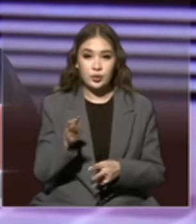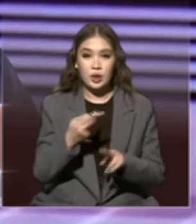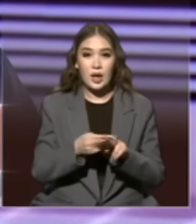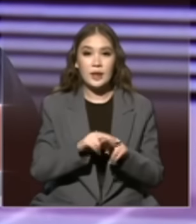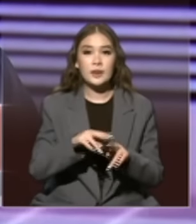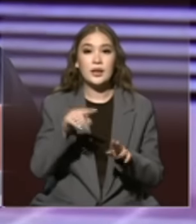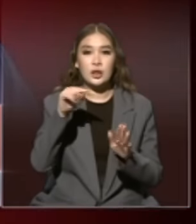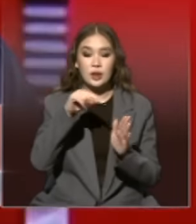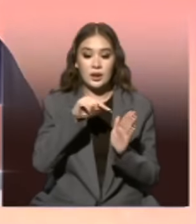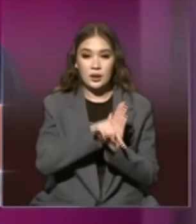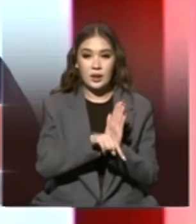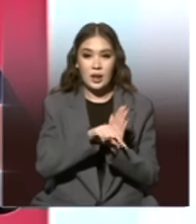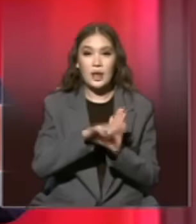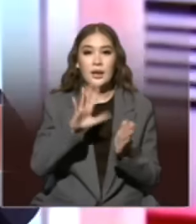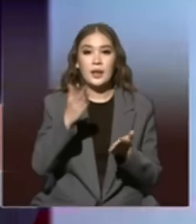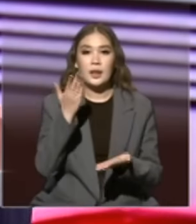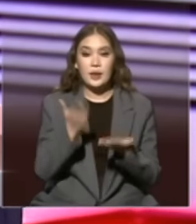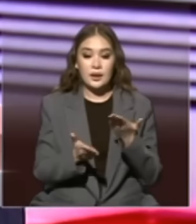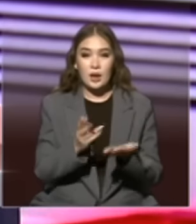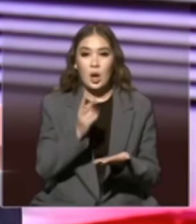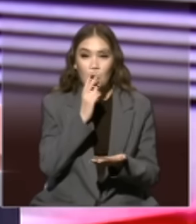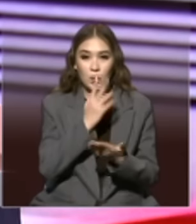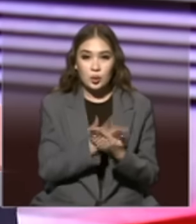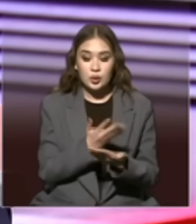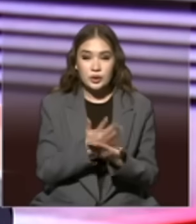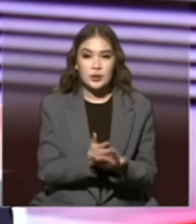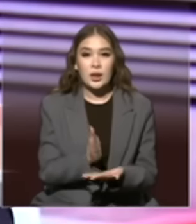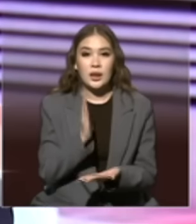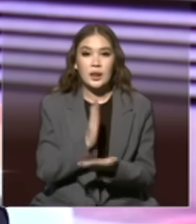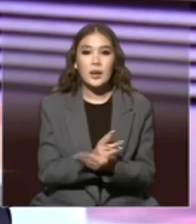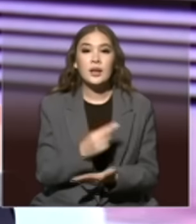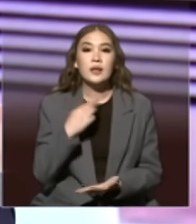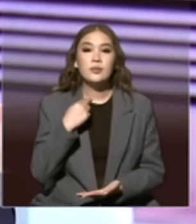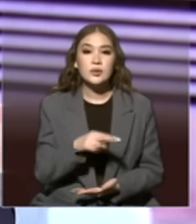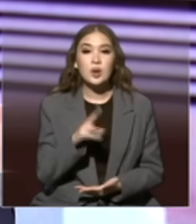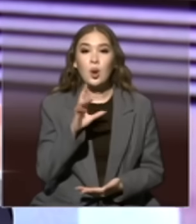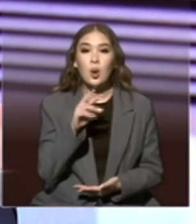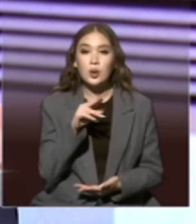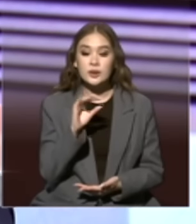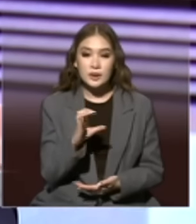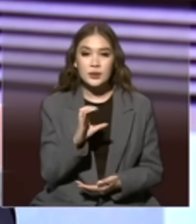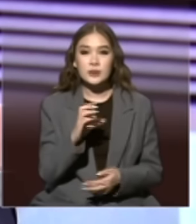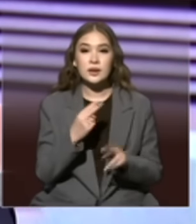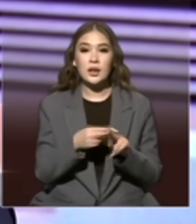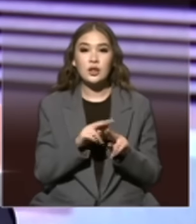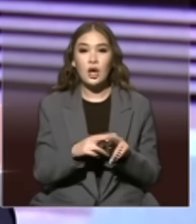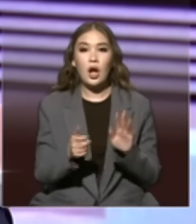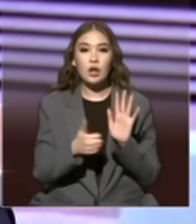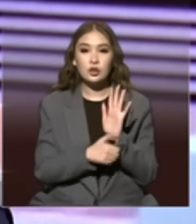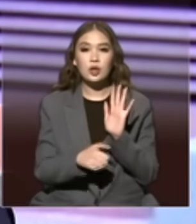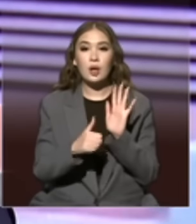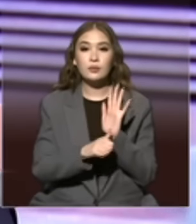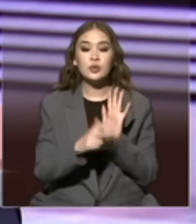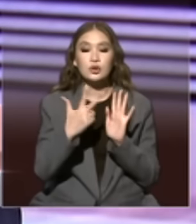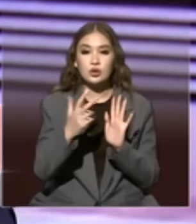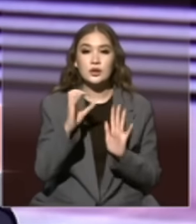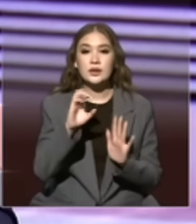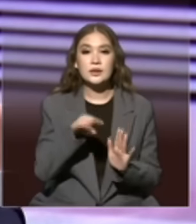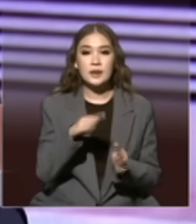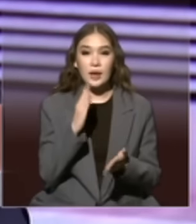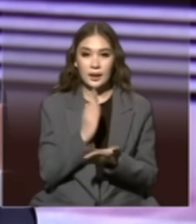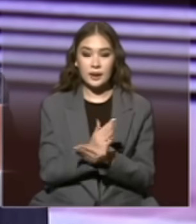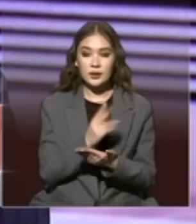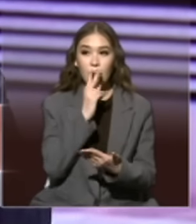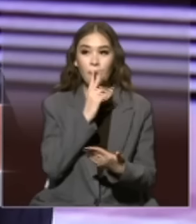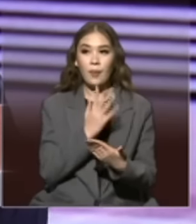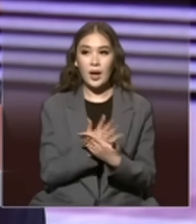де сол көрсетілген негіз болатын болса, қылмыстық процестік кодексінің, мен ұмытпасам, 663-ші бабы бар. Сонда